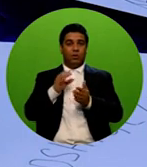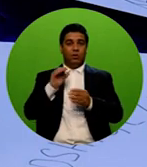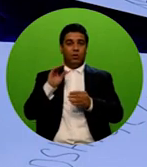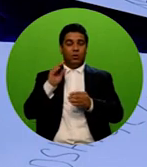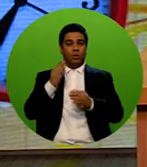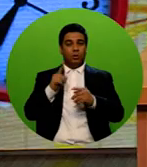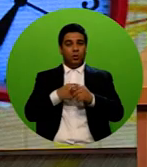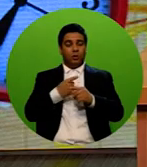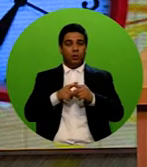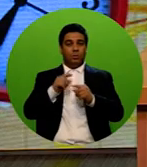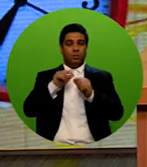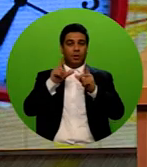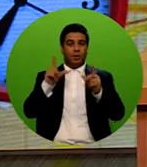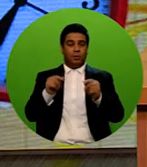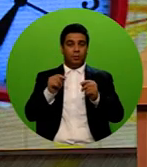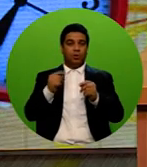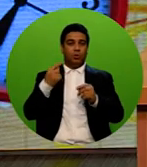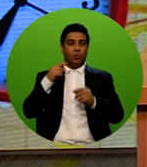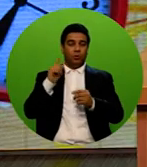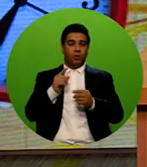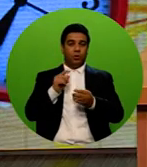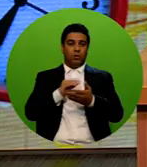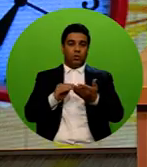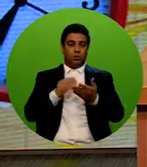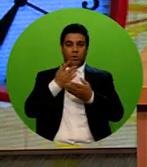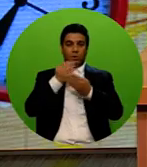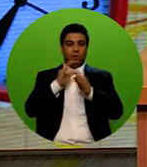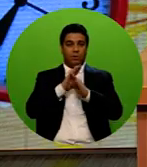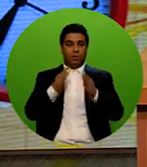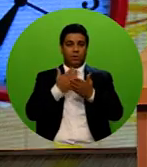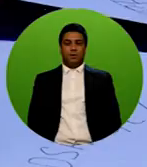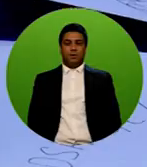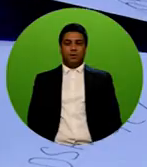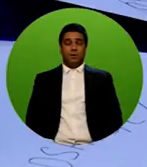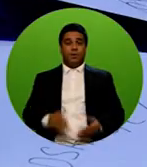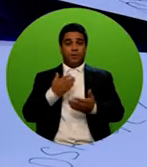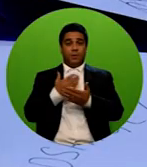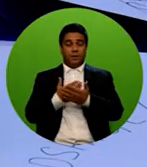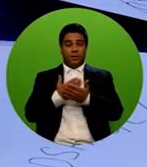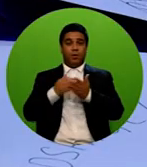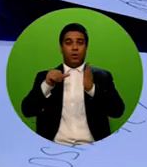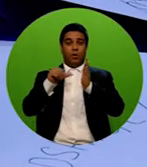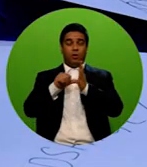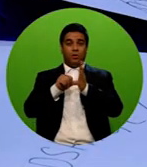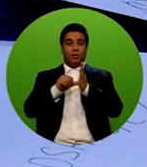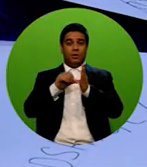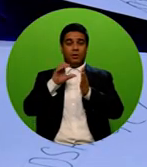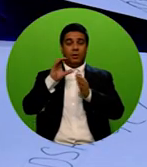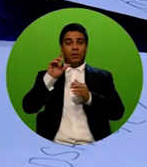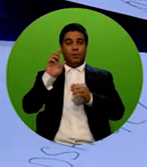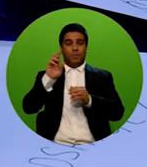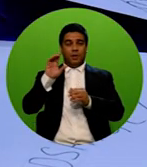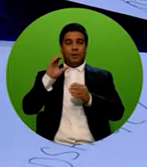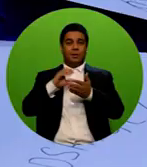yoki maktabingizni sonini yozib qo'yish esingizdan chiqmasin. Masalan, 6B sinf